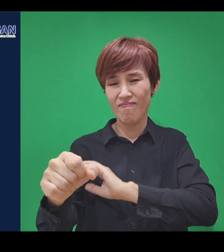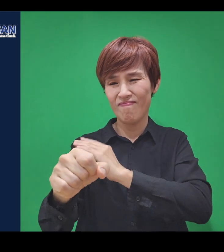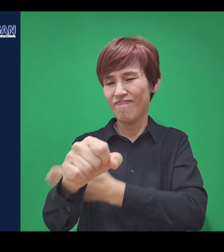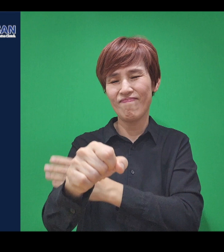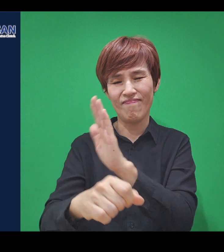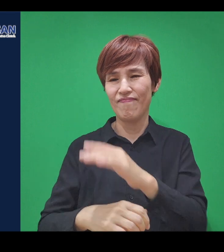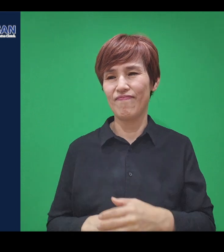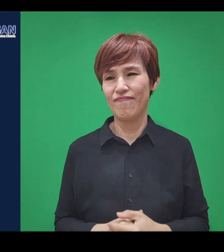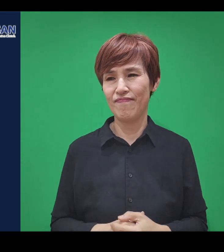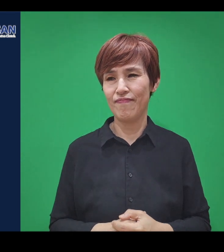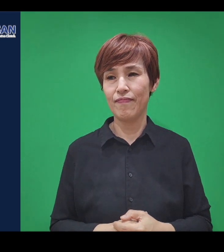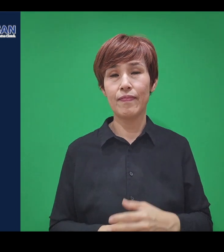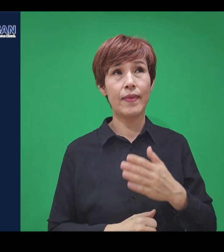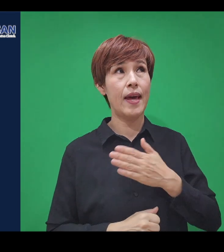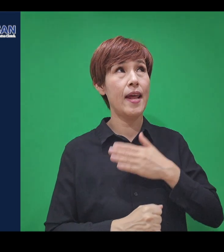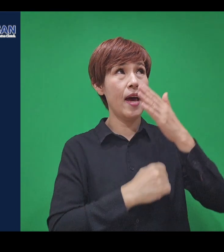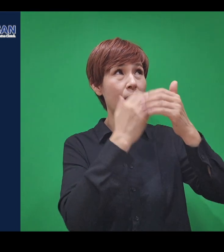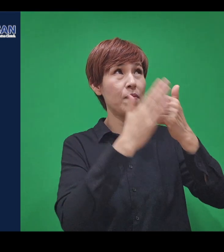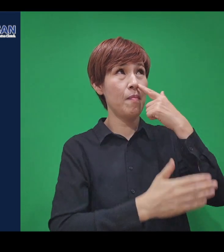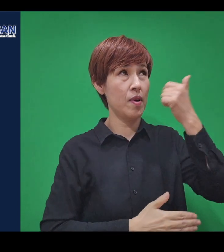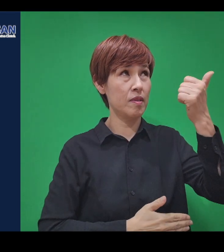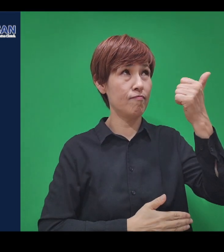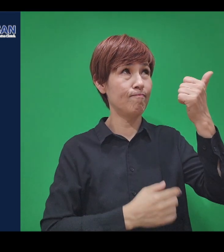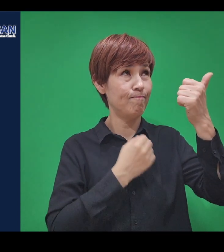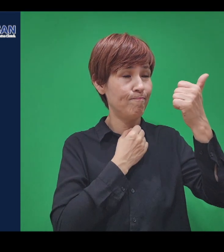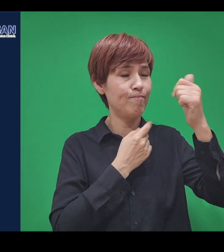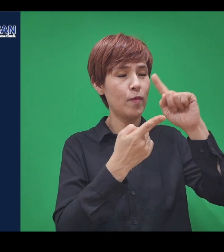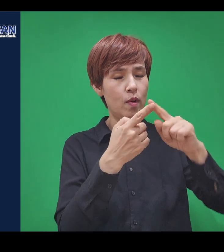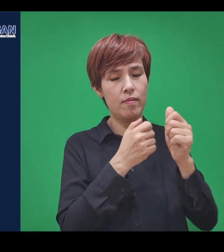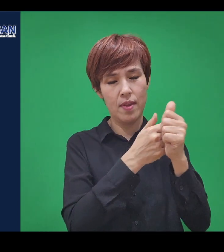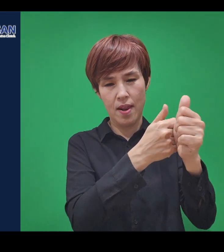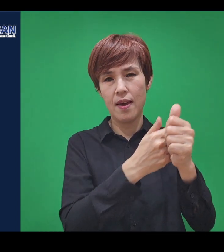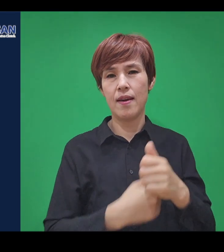서 있고 내 아버지 뜻대로 할 거다.